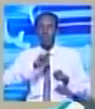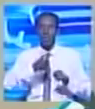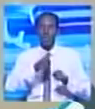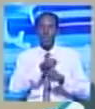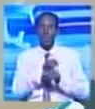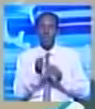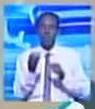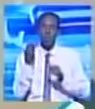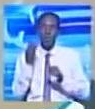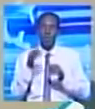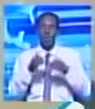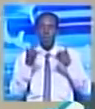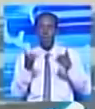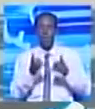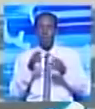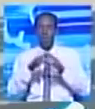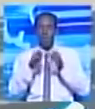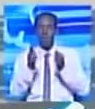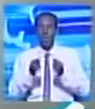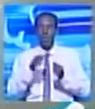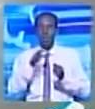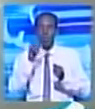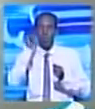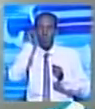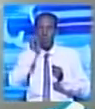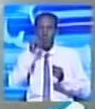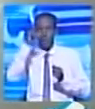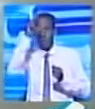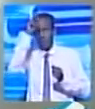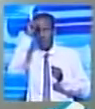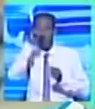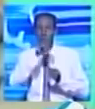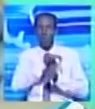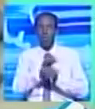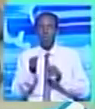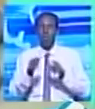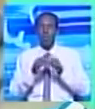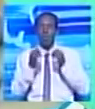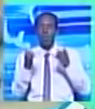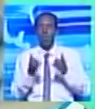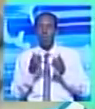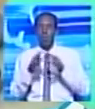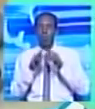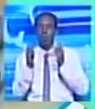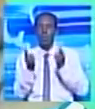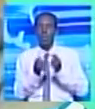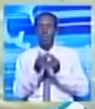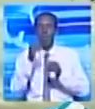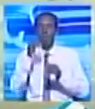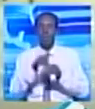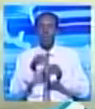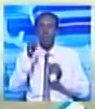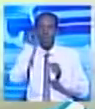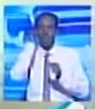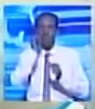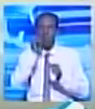hier le tournoi de play-off de handball pour les filles et garçons des collèges. Les matchs se sont imposés respectivement entre les équipes des filles